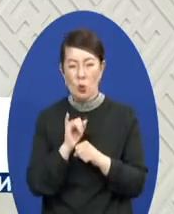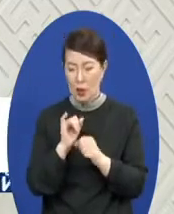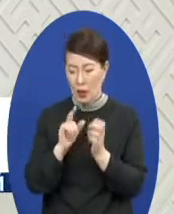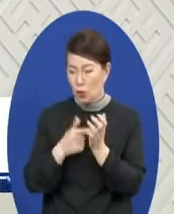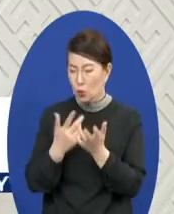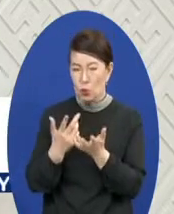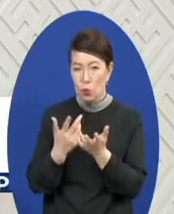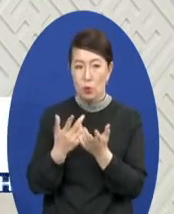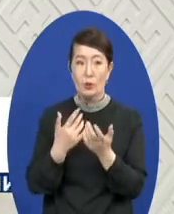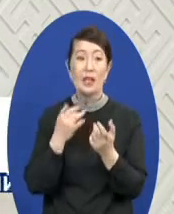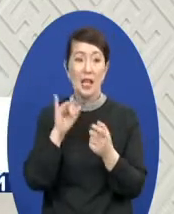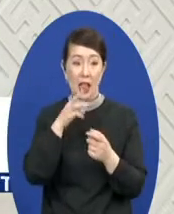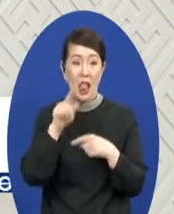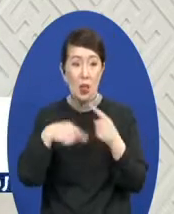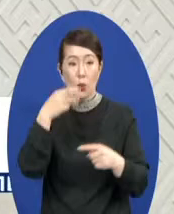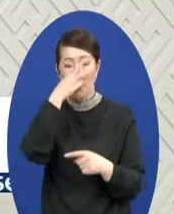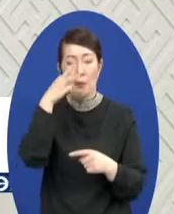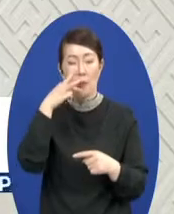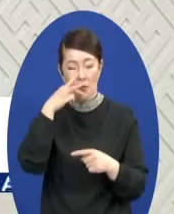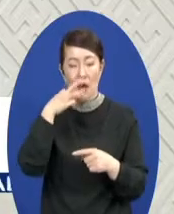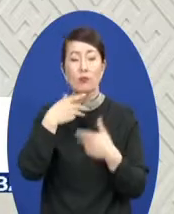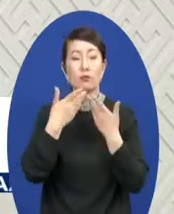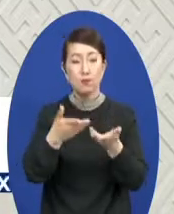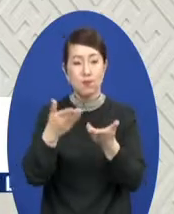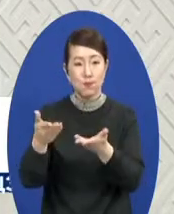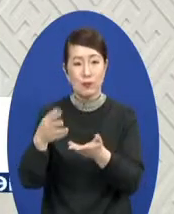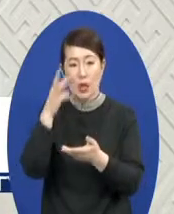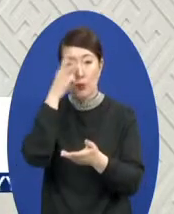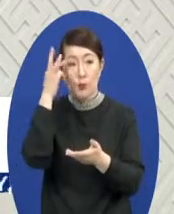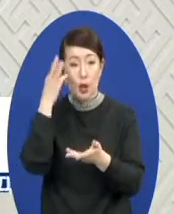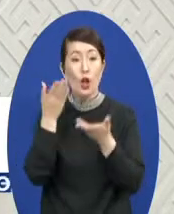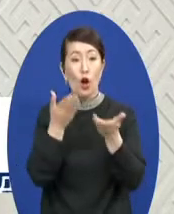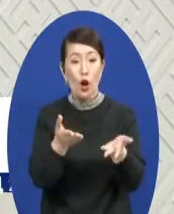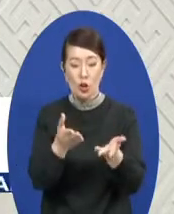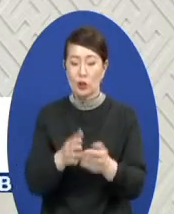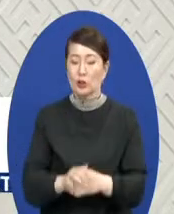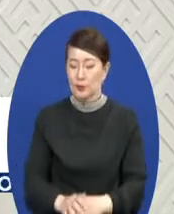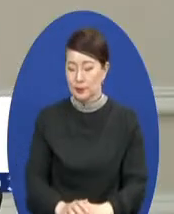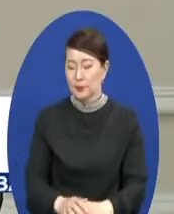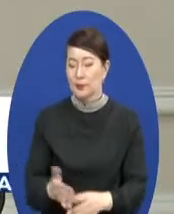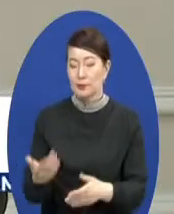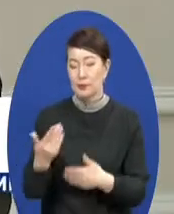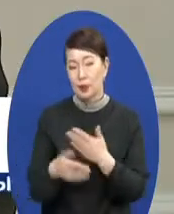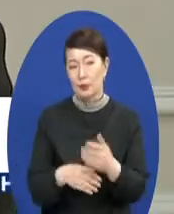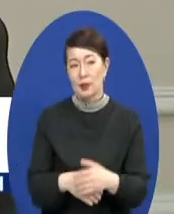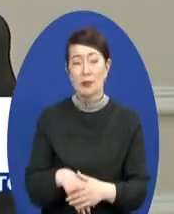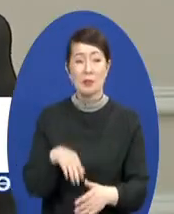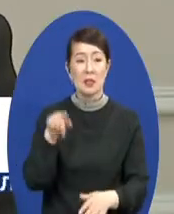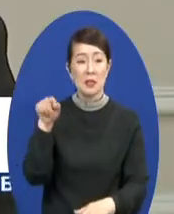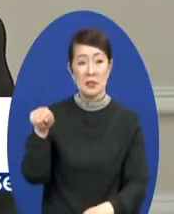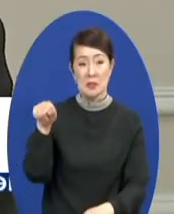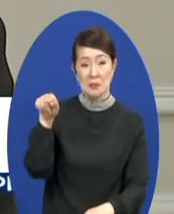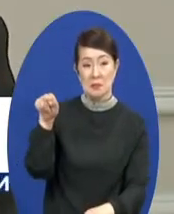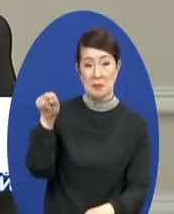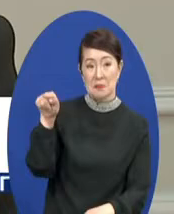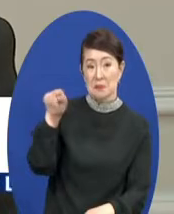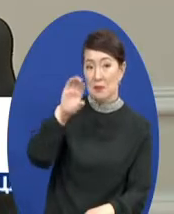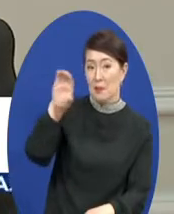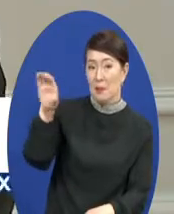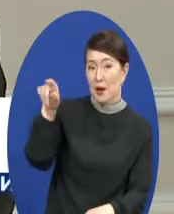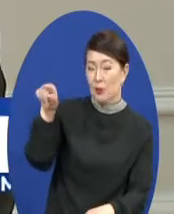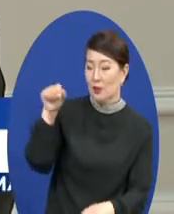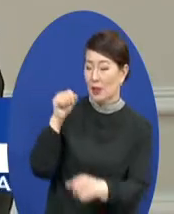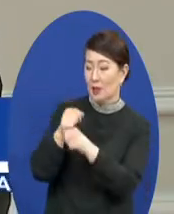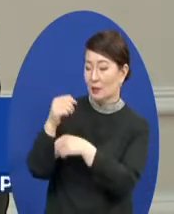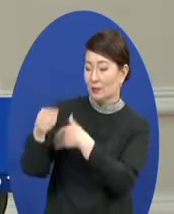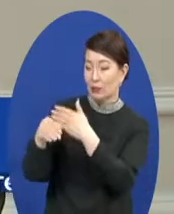ажиллах нь одоо зүйтэй мб гэдэг талаас илүү мэдээлэл өгөх, мэдлэг олгох гэдэг энэ чиглэлийг бол давхар ингээд өгөө явдаг. Тухайн байгууллагад ажиллаж